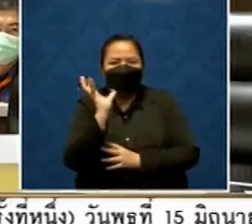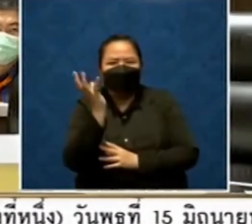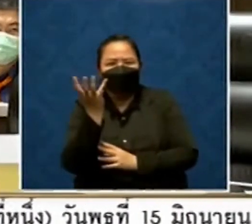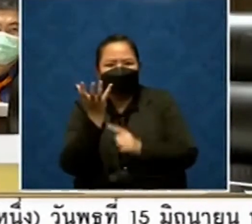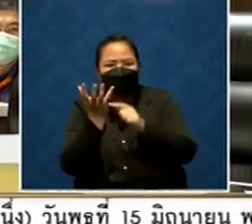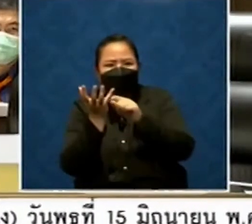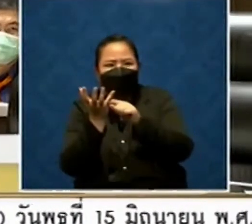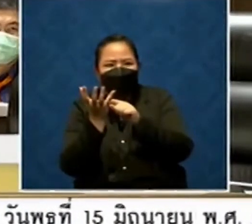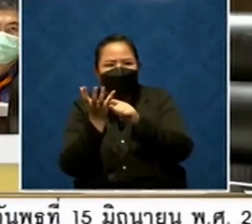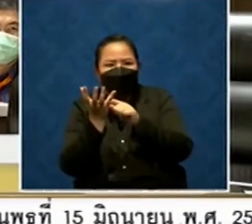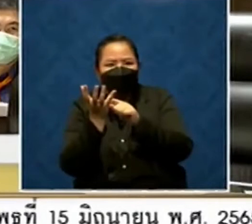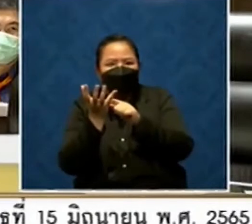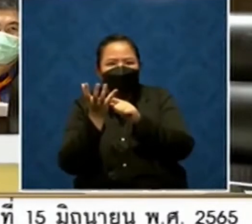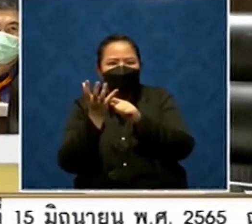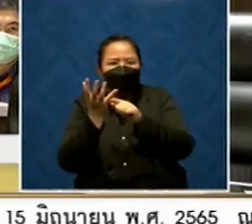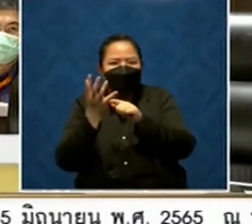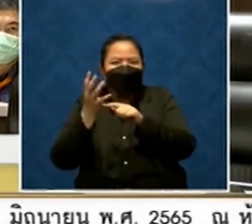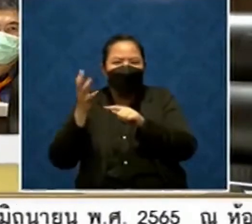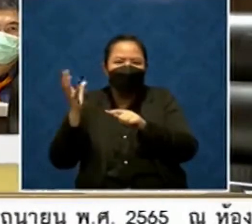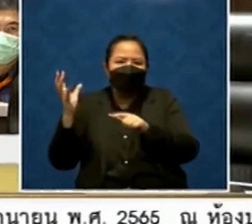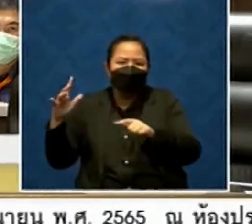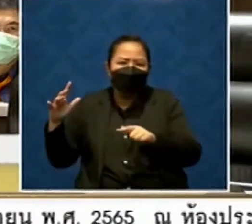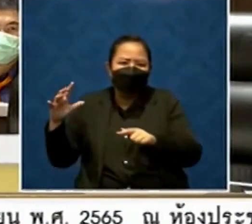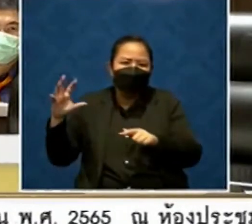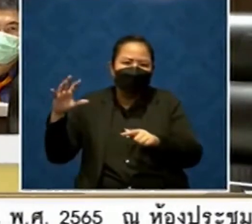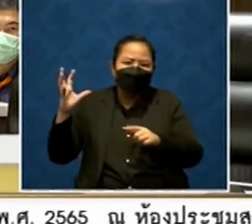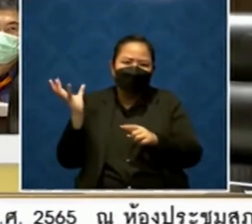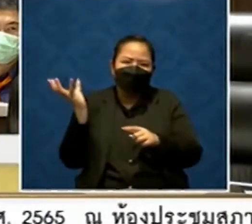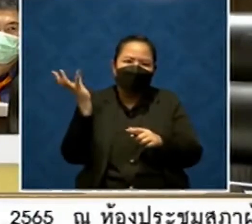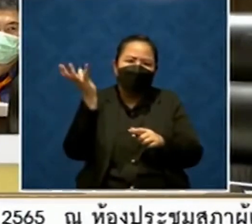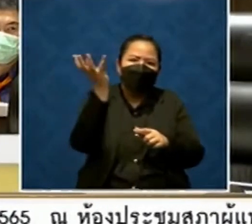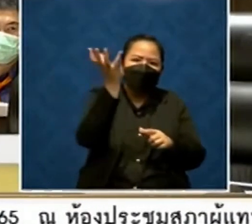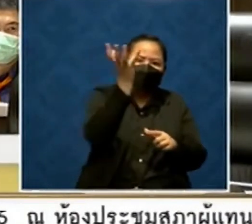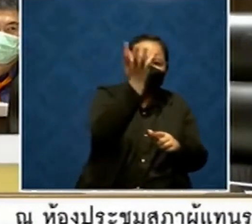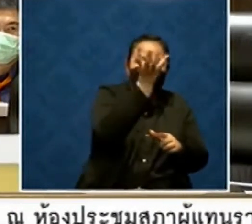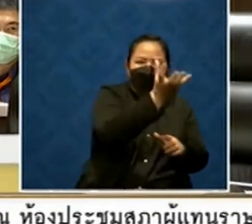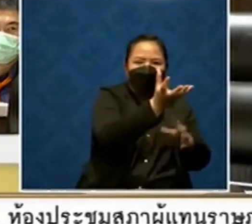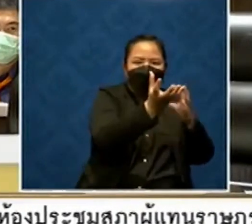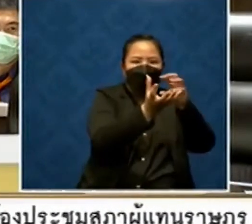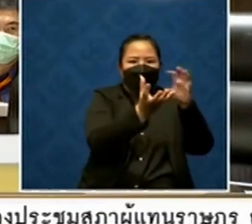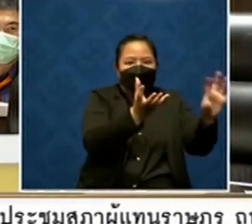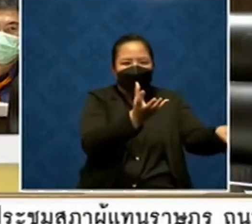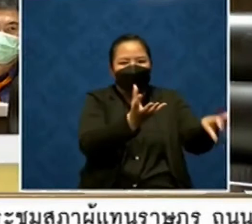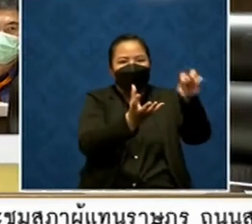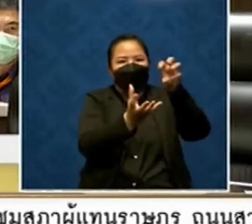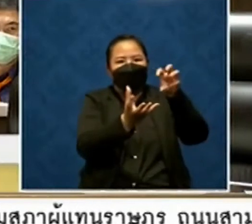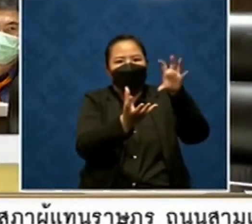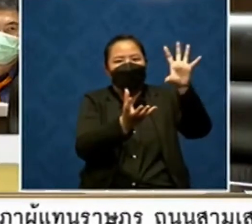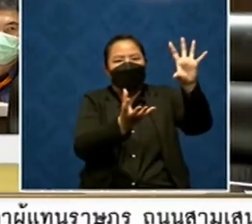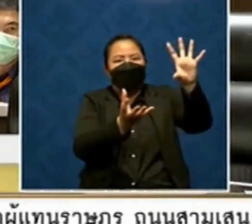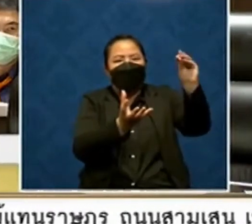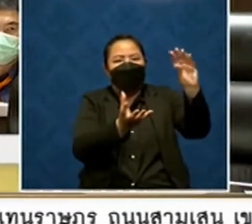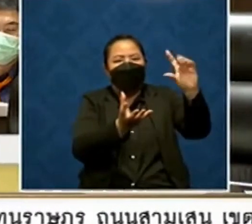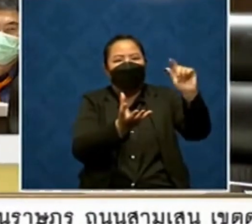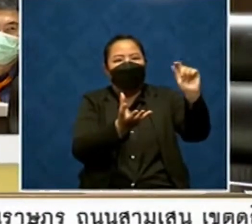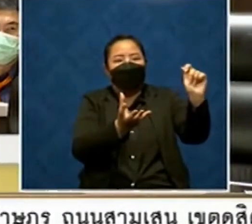แค่ไหนที่จะโน้มน้าวฝ่ายรัฐบาลที่จะมาเห็นด้วยกับร่างของเราอะครับ คือถ้า